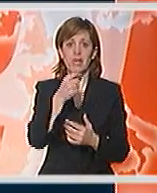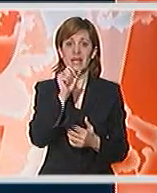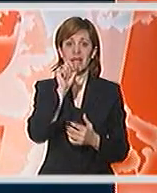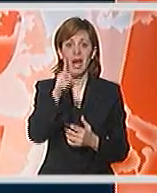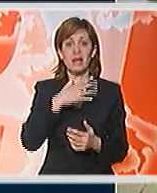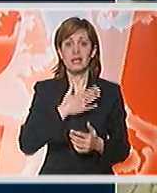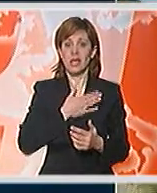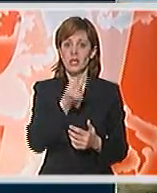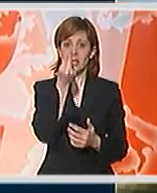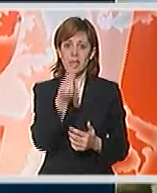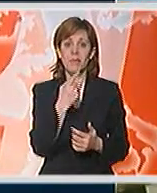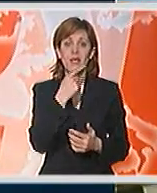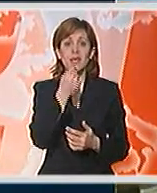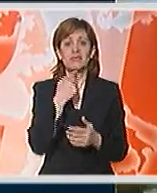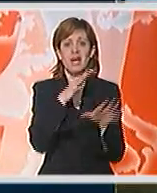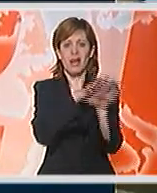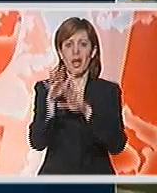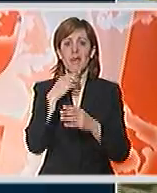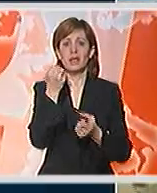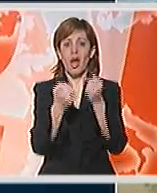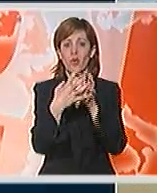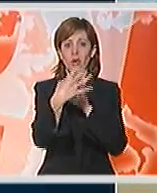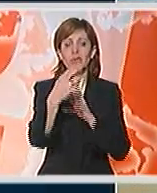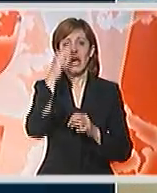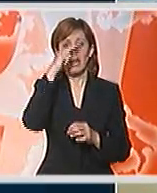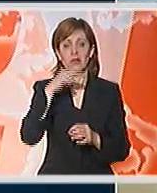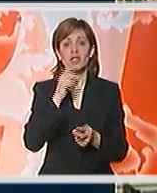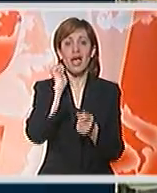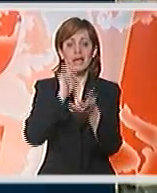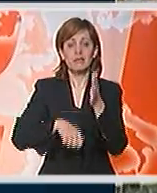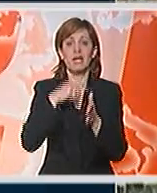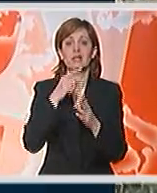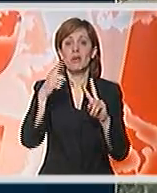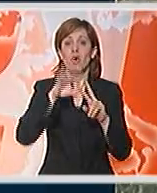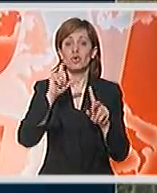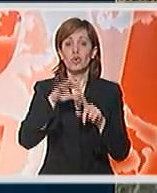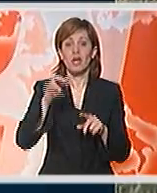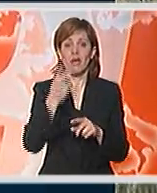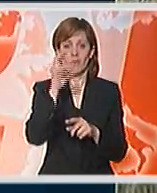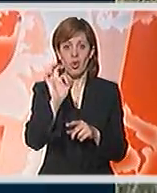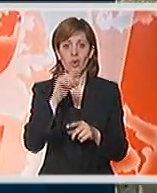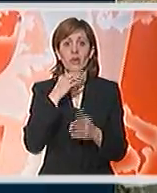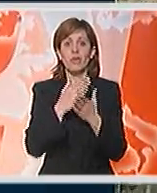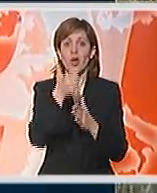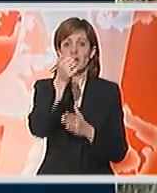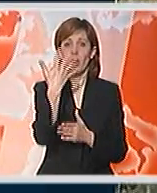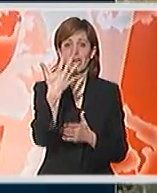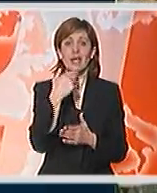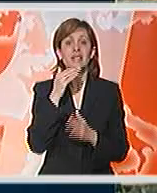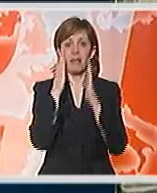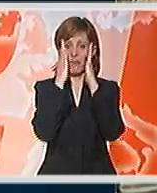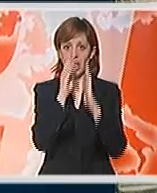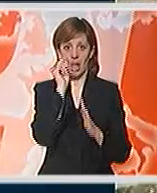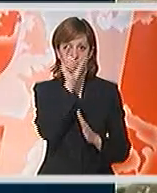12 Srba u terorističkom napadu na autobus Niš Ekspresa kod Podujeva. Pomenu je prisustvovalo oko 150